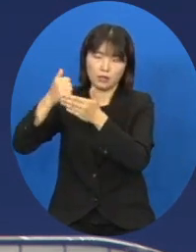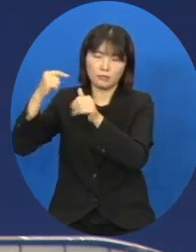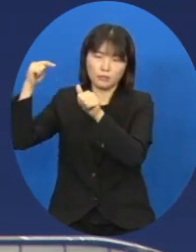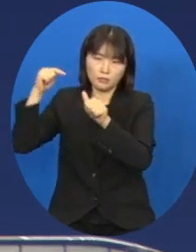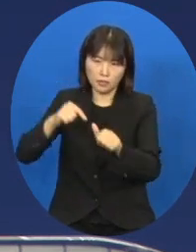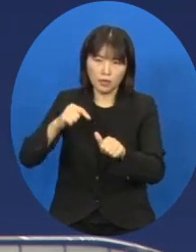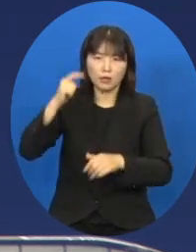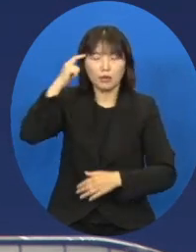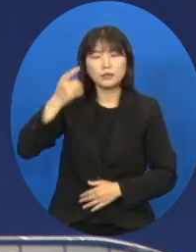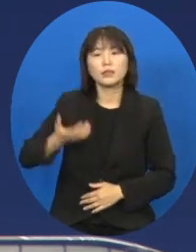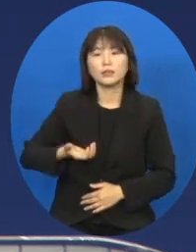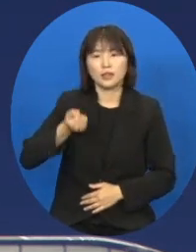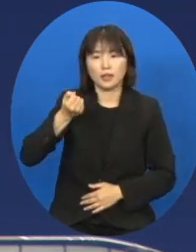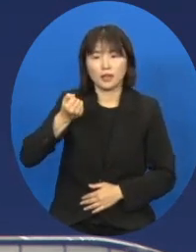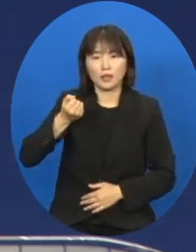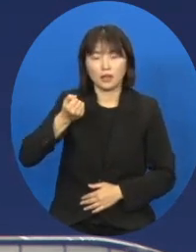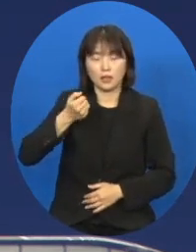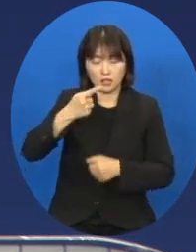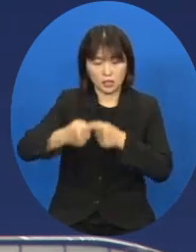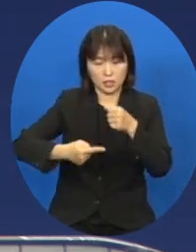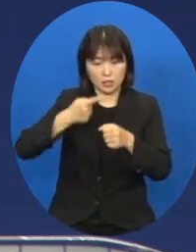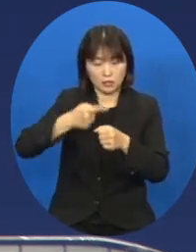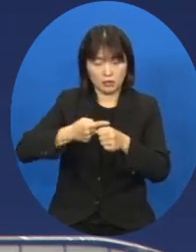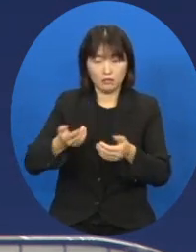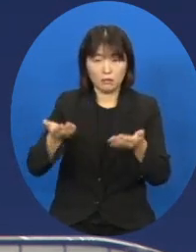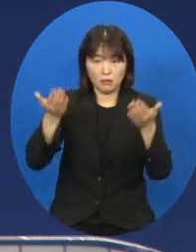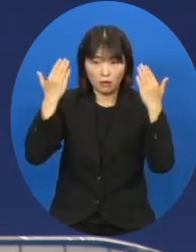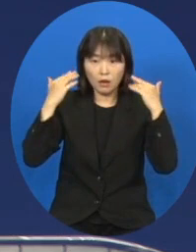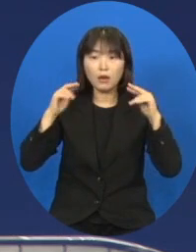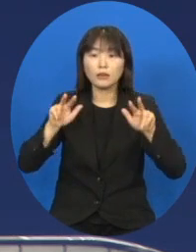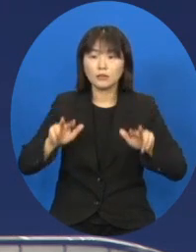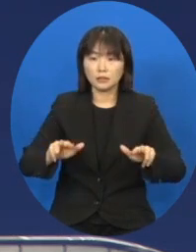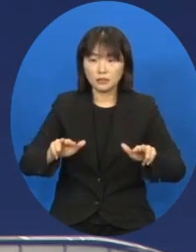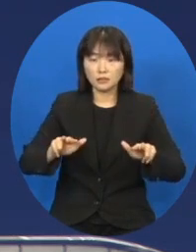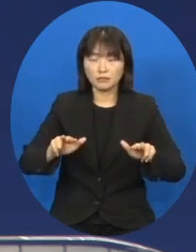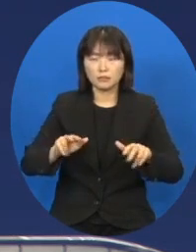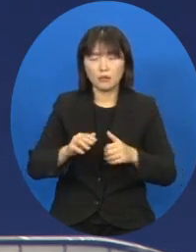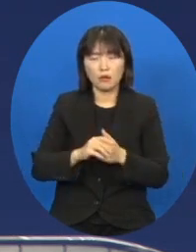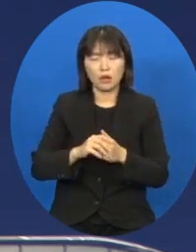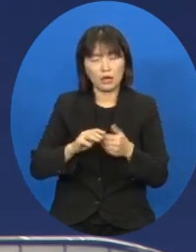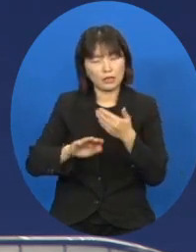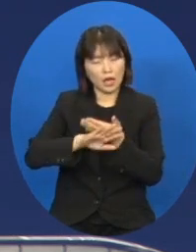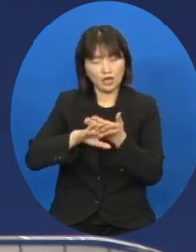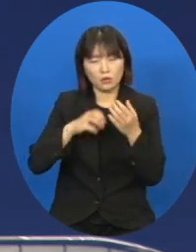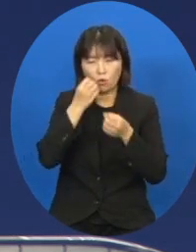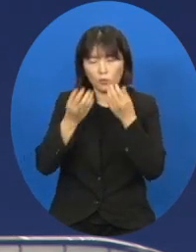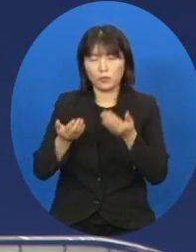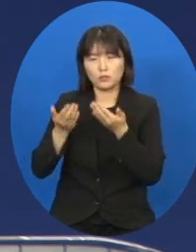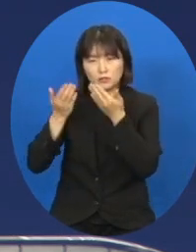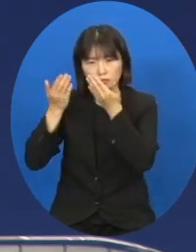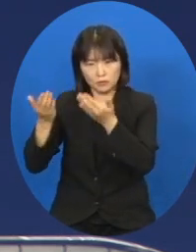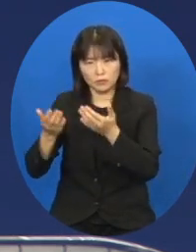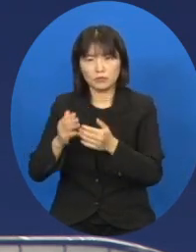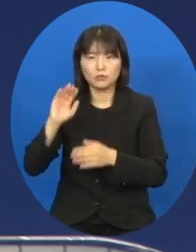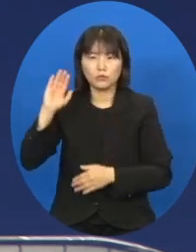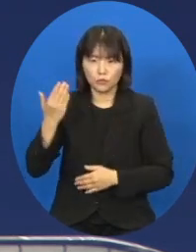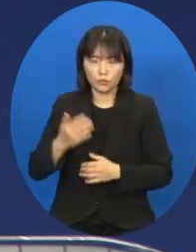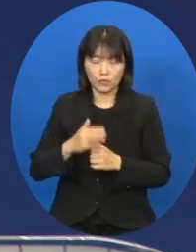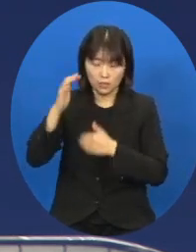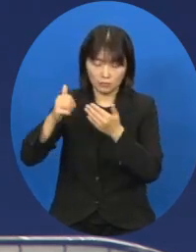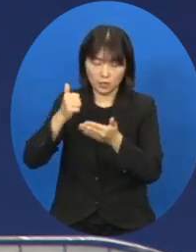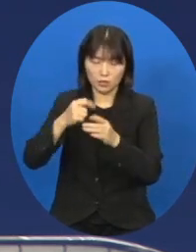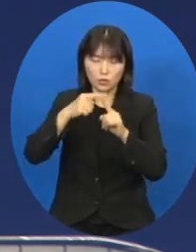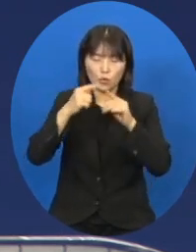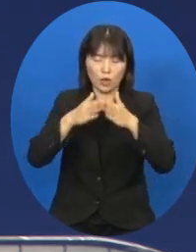생각했습니다. 그러나 1년이 지난 지금 전혀 다른 고백을 하게 하십니다. 하나님께서는 교회를 세우기